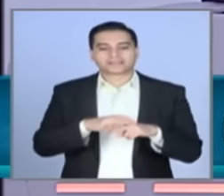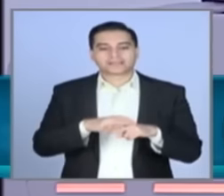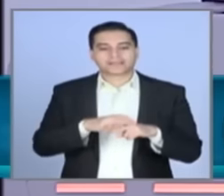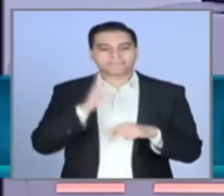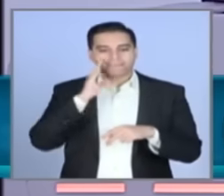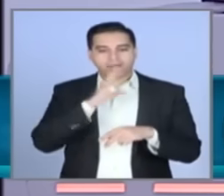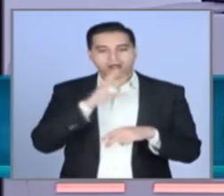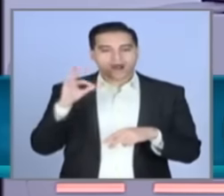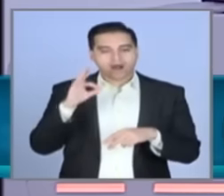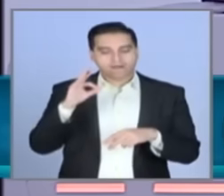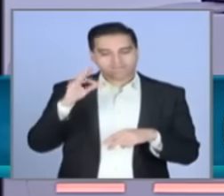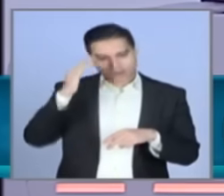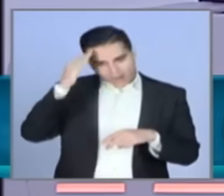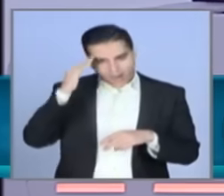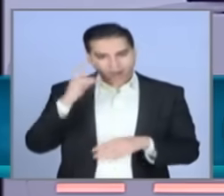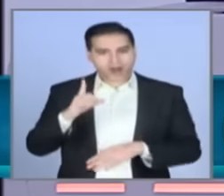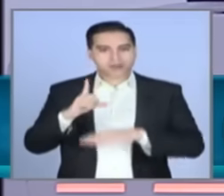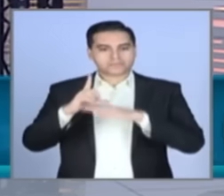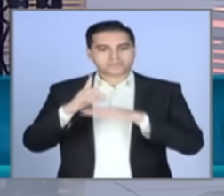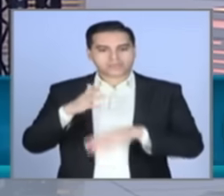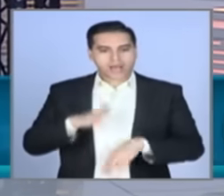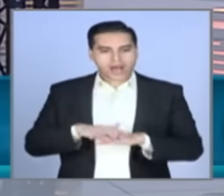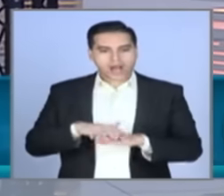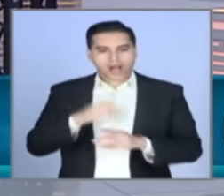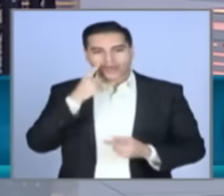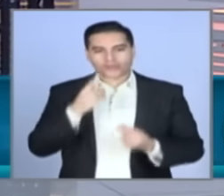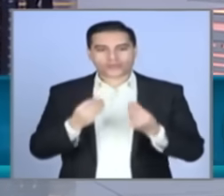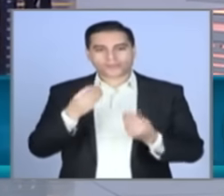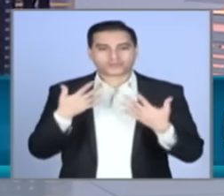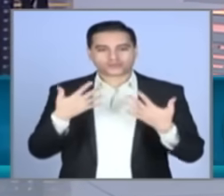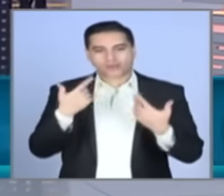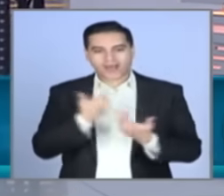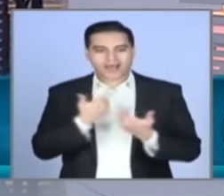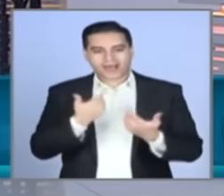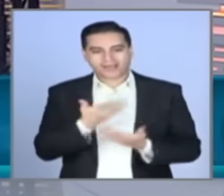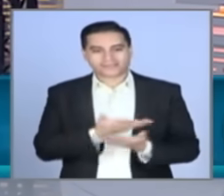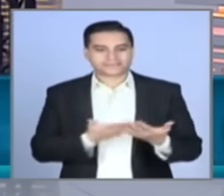الجماهير ولقبت بعميدة التوك شو. فمن هي؟